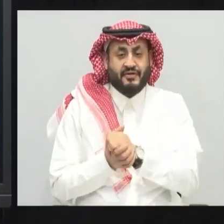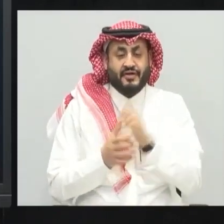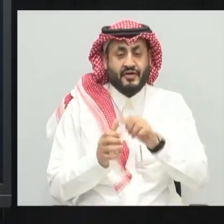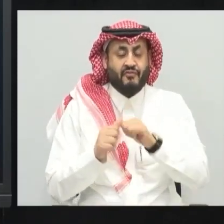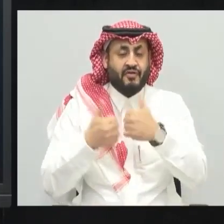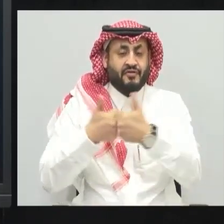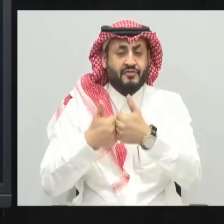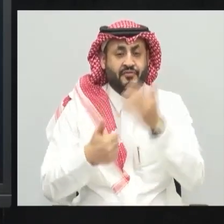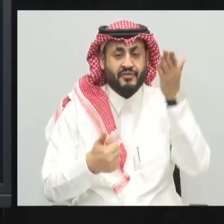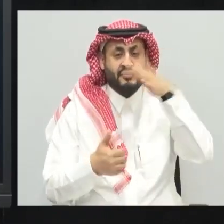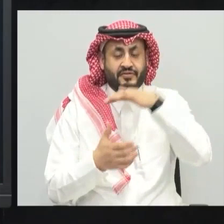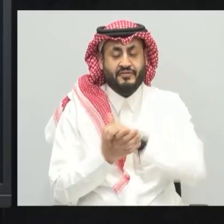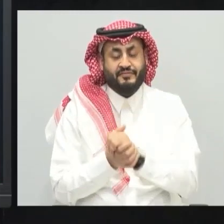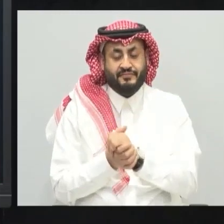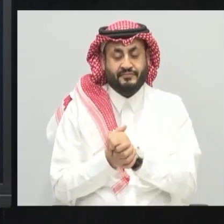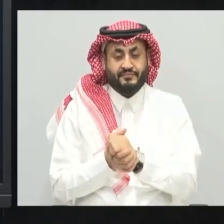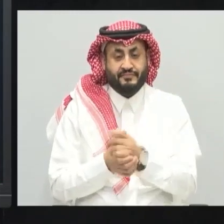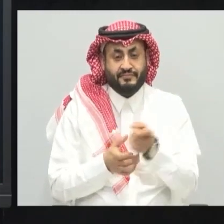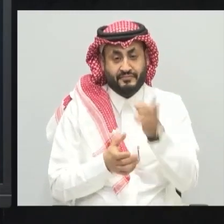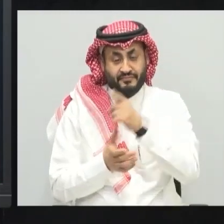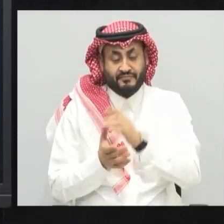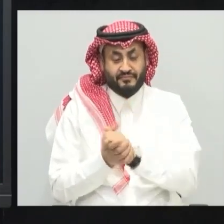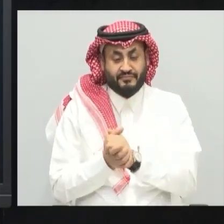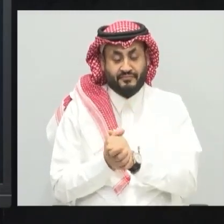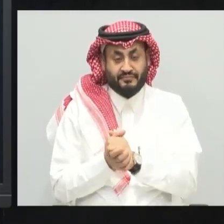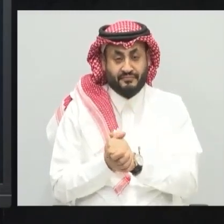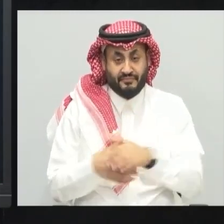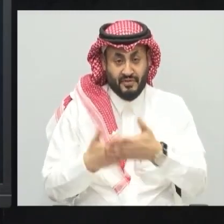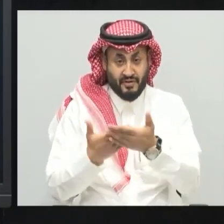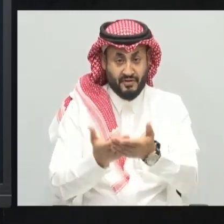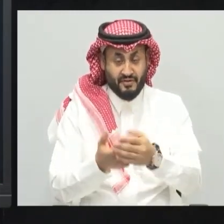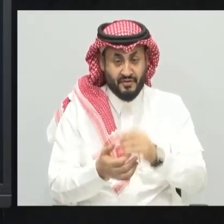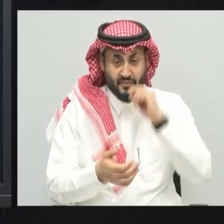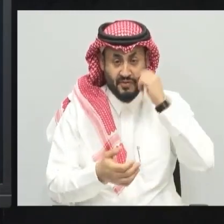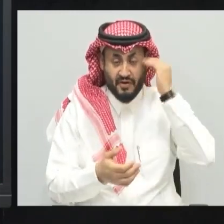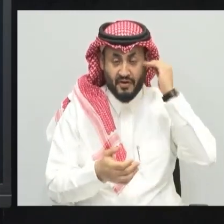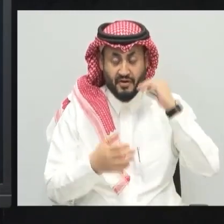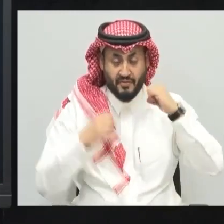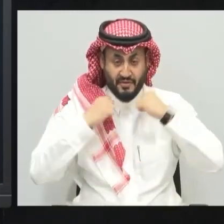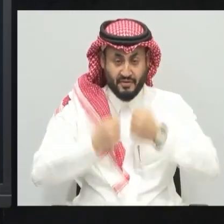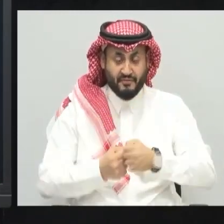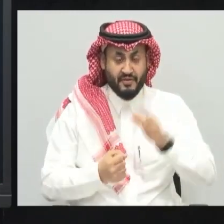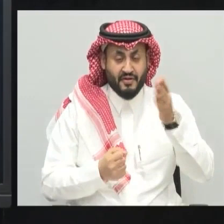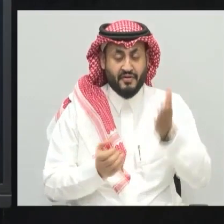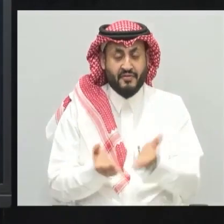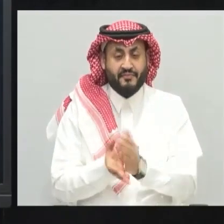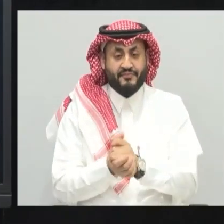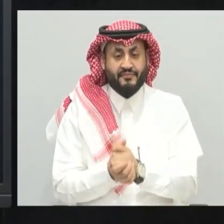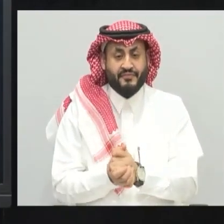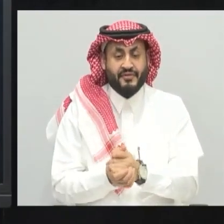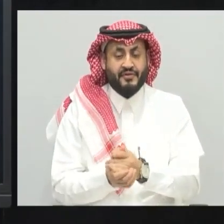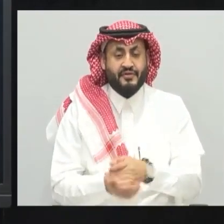وعلى اله افضل الصلاه وازكى السلام اما بعد اهلا وسهلا بكم اعزائي الطلاب والطالبات في درس جديد من ماده